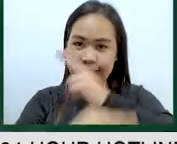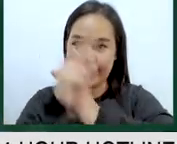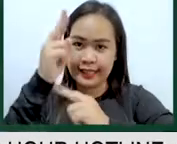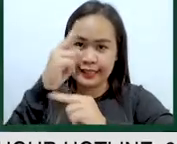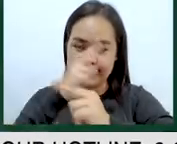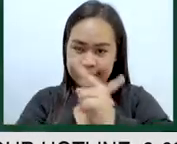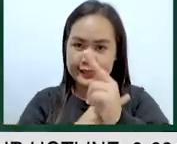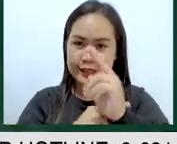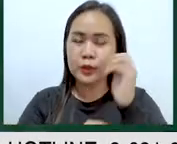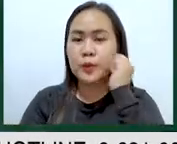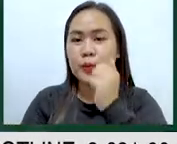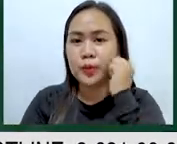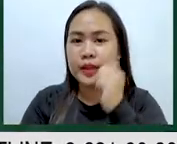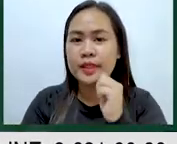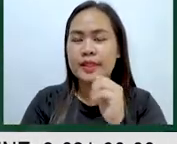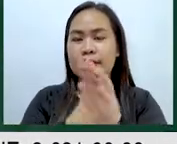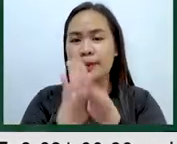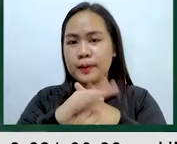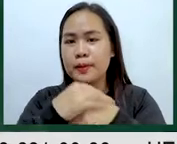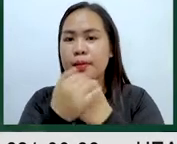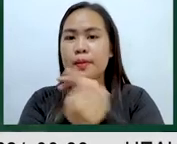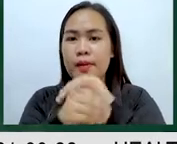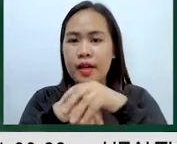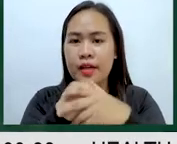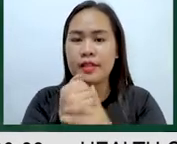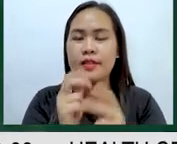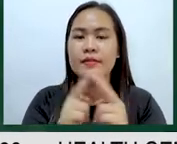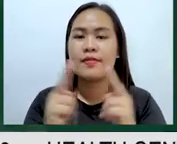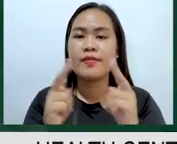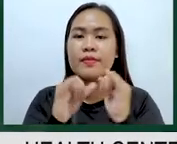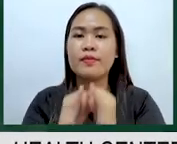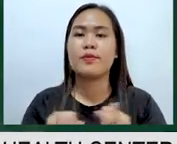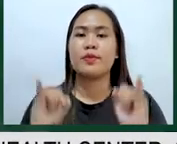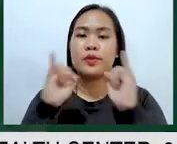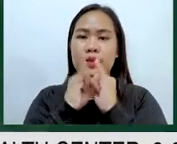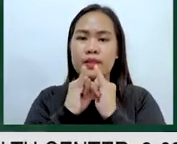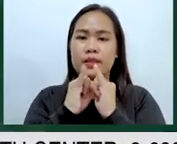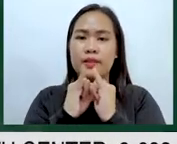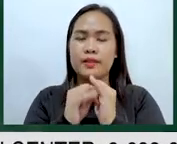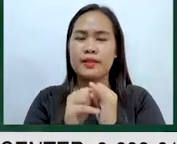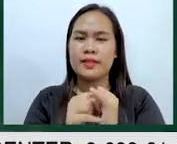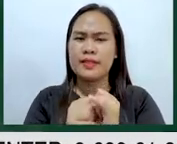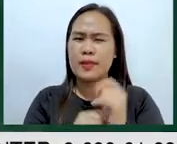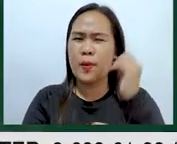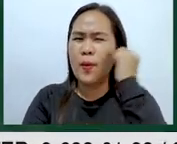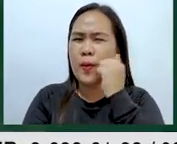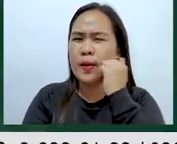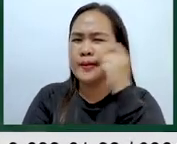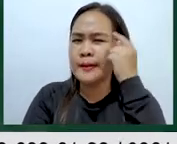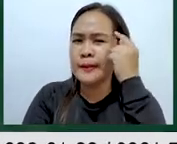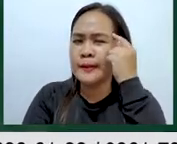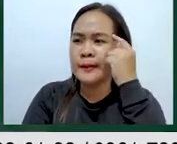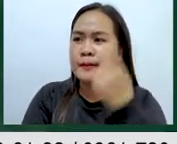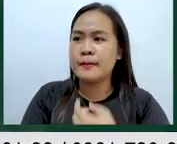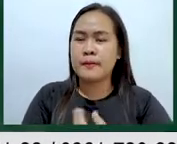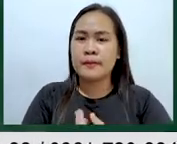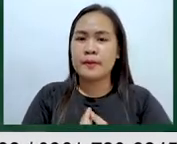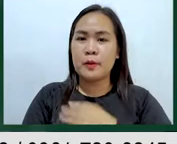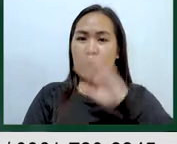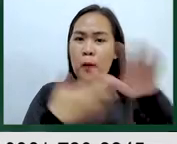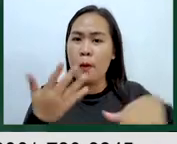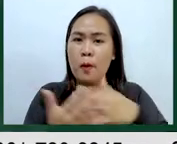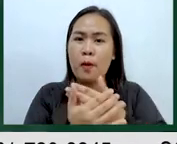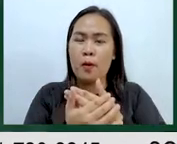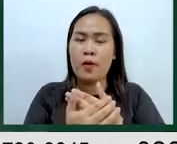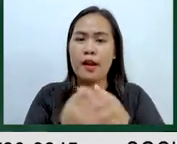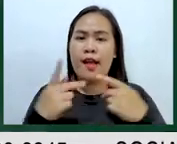your hands frequently. Yan, very important, no, siguro lahat naman tayo ngayon very conscious na dito, nakakatuwa, no,